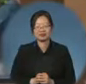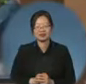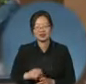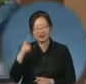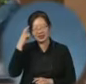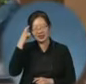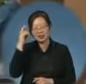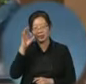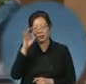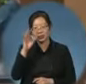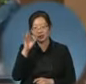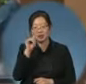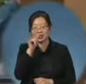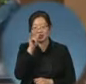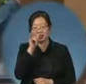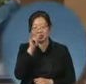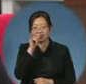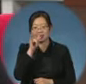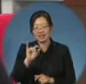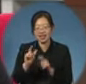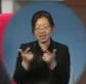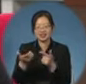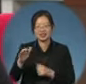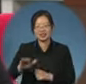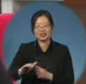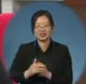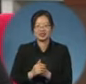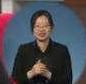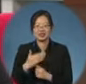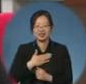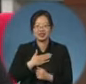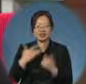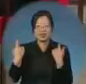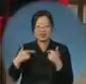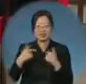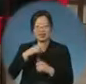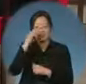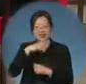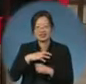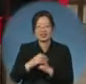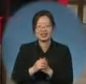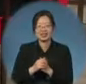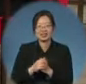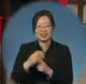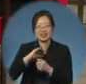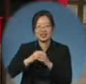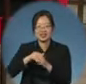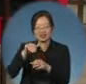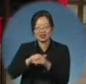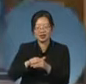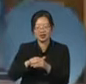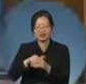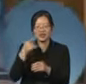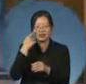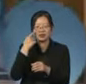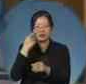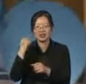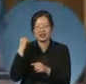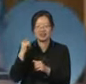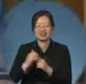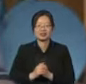교수 모래가 많아 오셨어 좋은 말씀 해주셔서 감사드리고 보았습니다 4 4